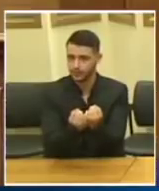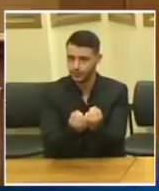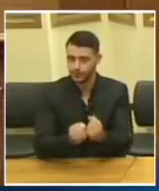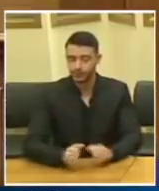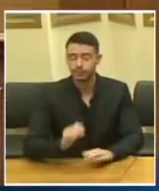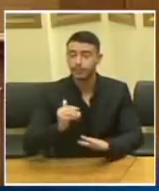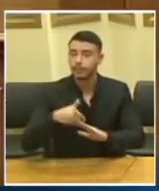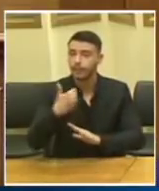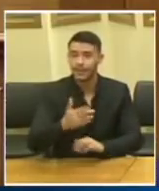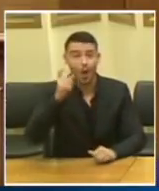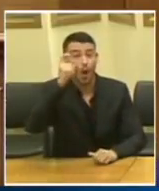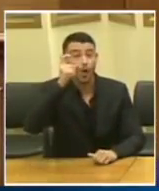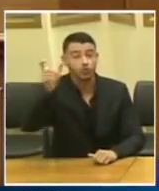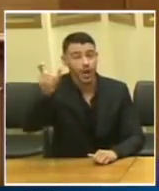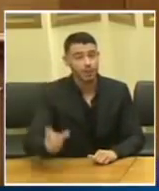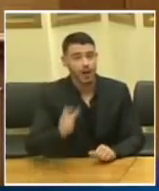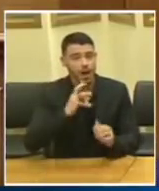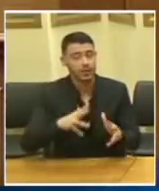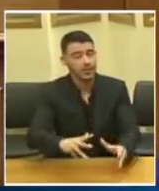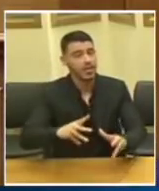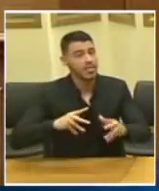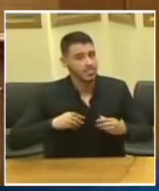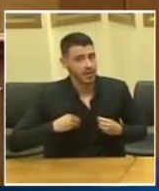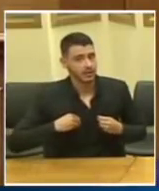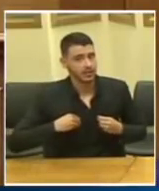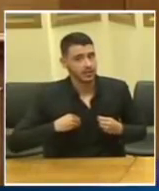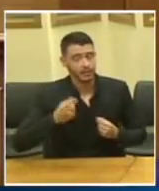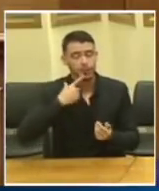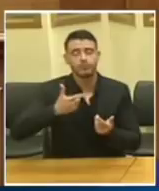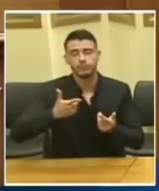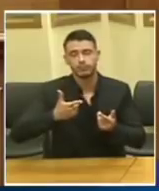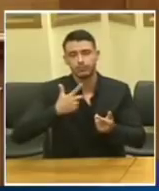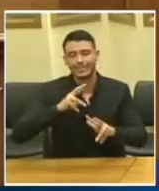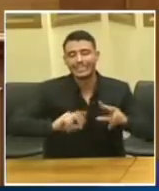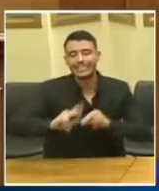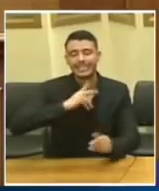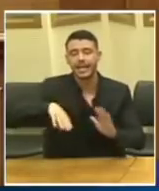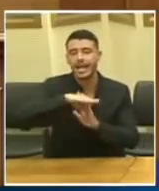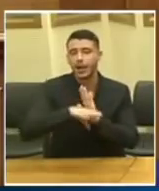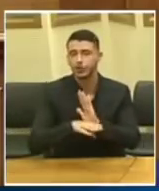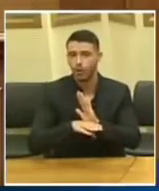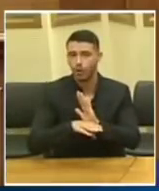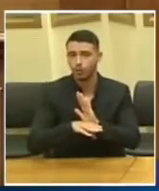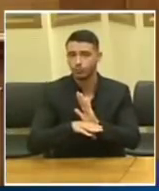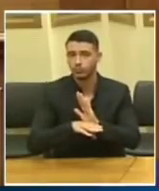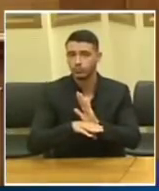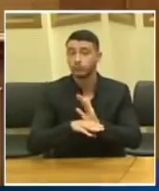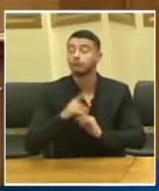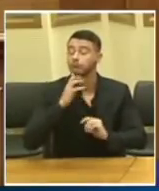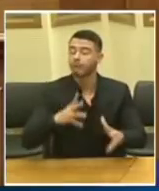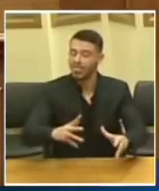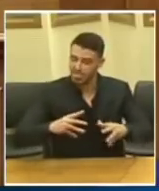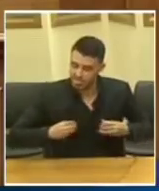ο κ. Σαμαράς κατά τη συζήτηση του κανονισμού να αναφερθεί η δημοκρατία αυτή για πρώτη φορά με όνομα σκέτο